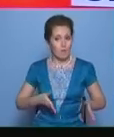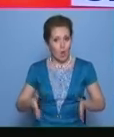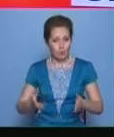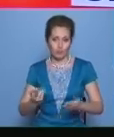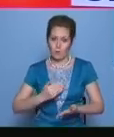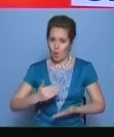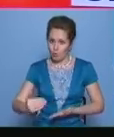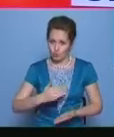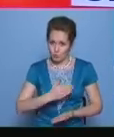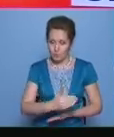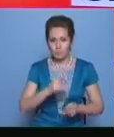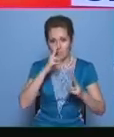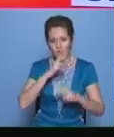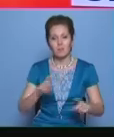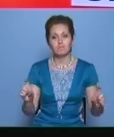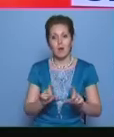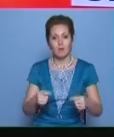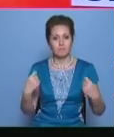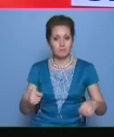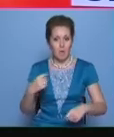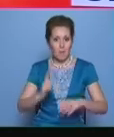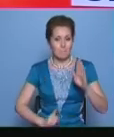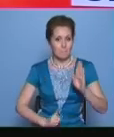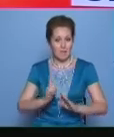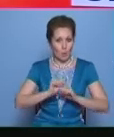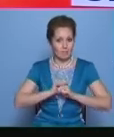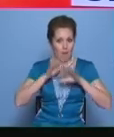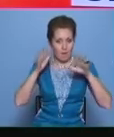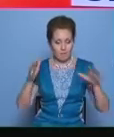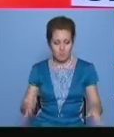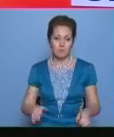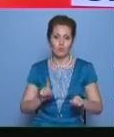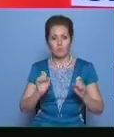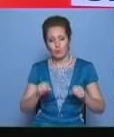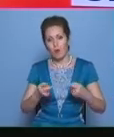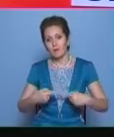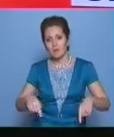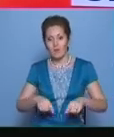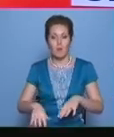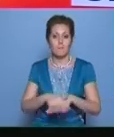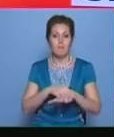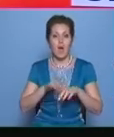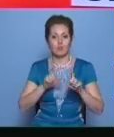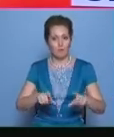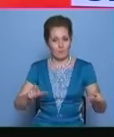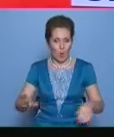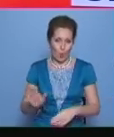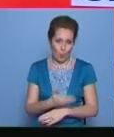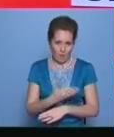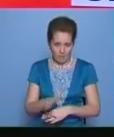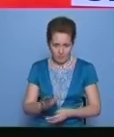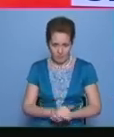проверить все магазины с пиротехникой и проинструктировать всех, кто собирается организовать массовые гуляния. Марина Баль, обо всем по порядку.